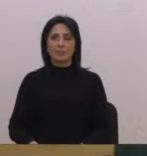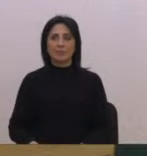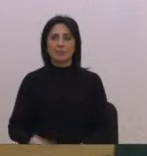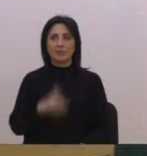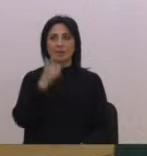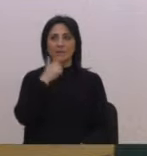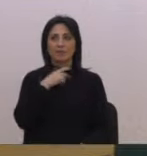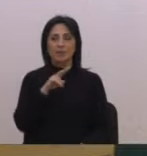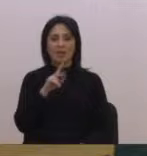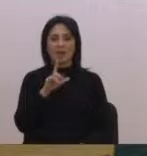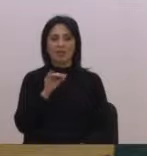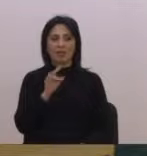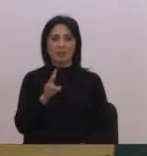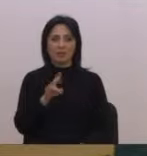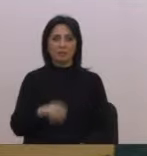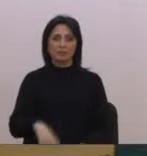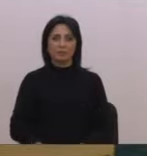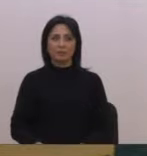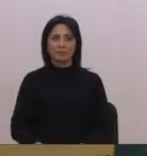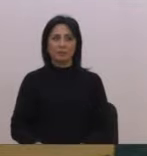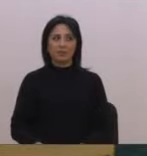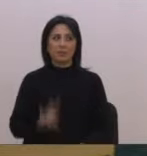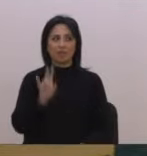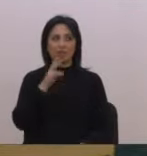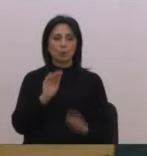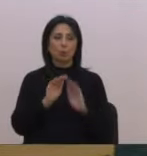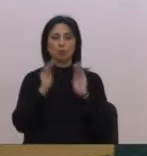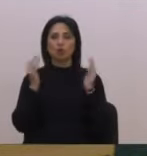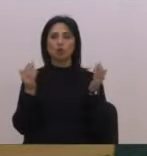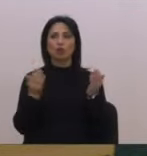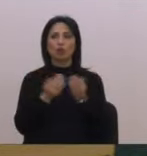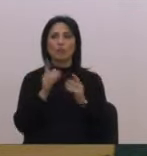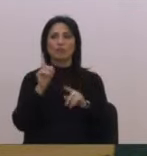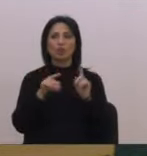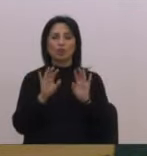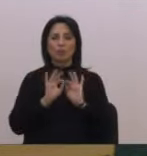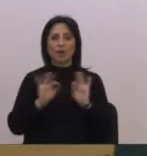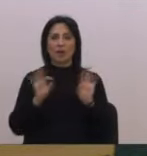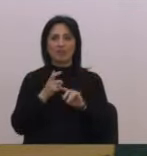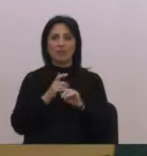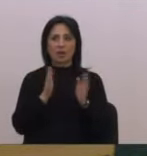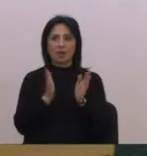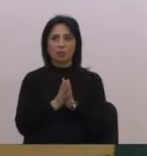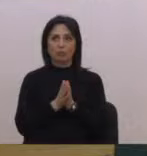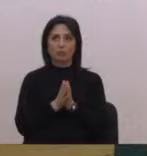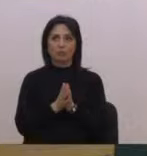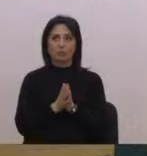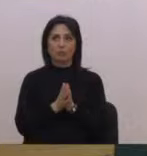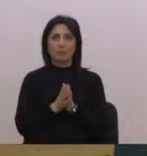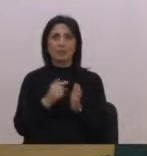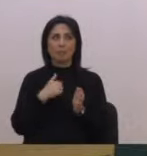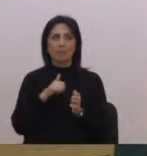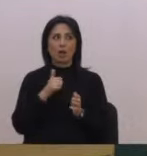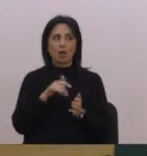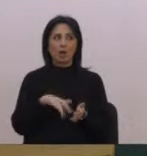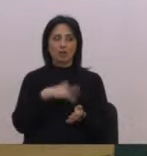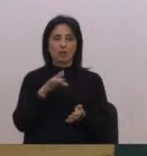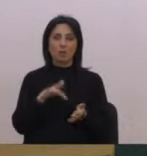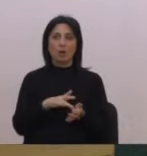ბატონო ლევან ნუ შემოიფარგლებით ზოგადი განცხადებით ძალიან გთხოვთ მე როგორც